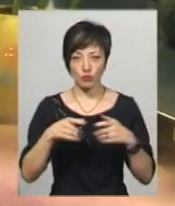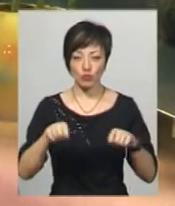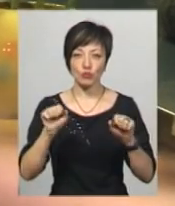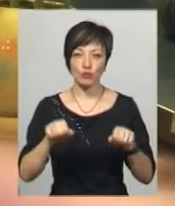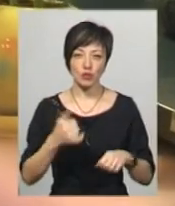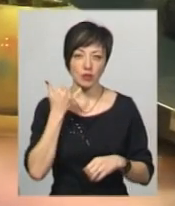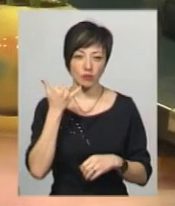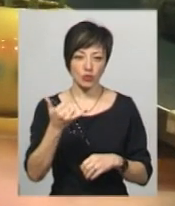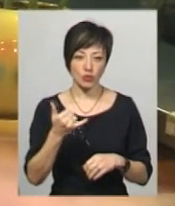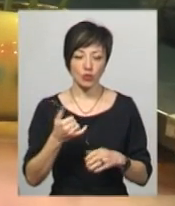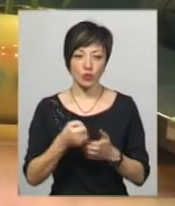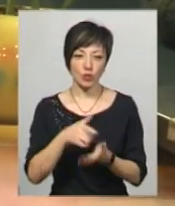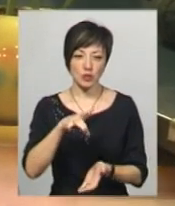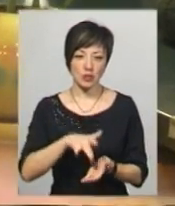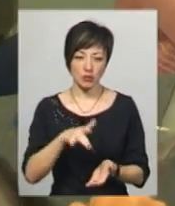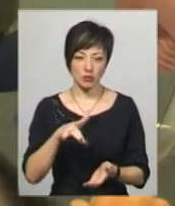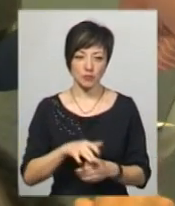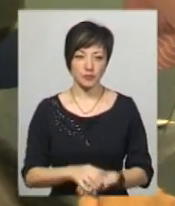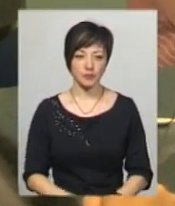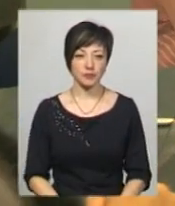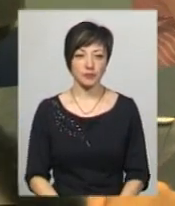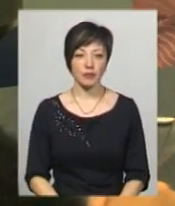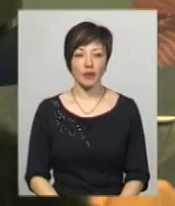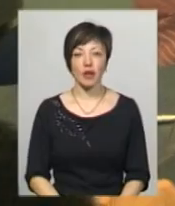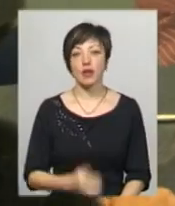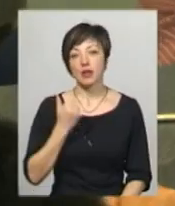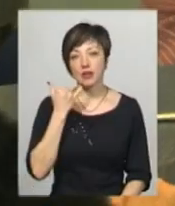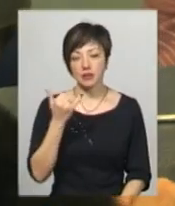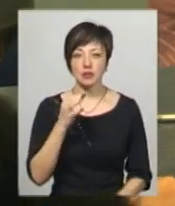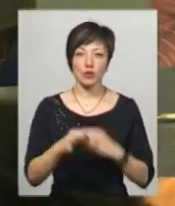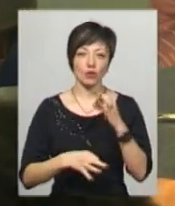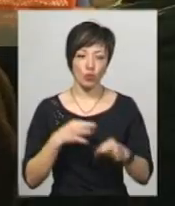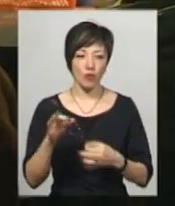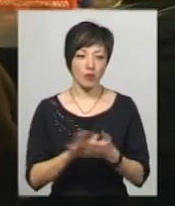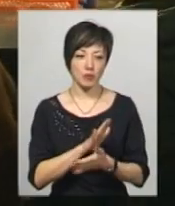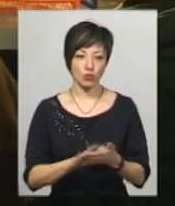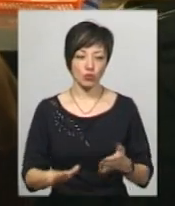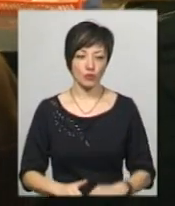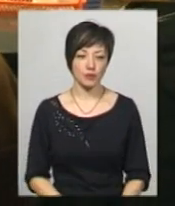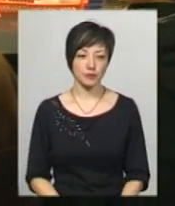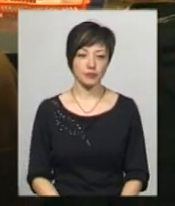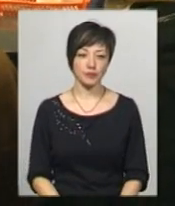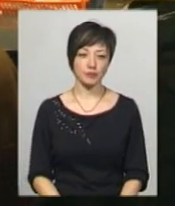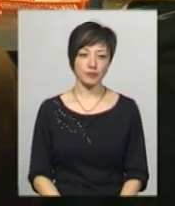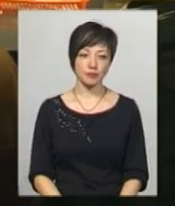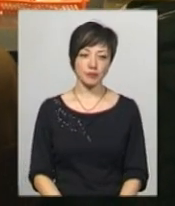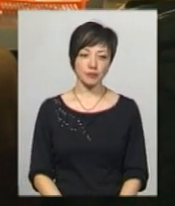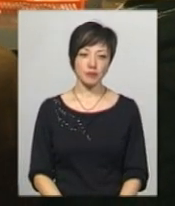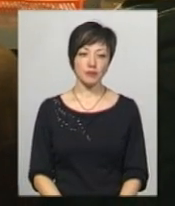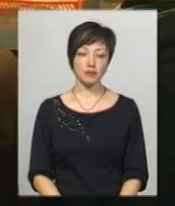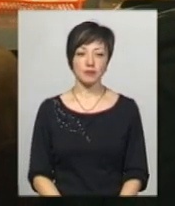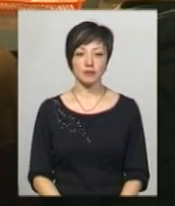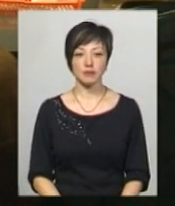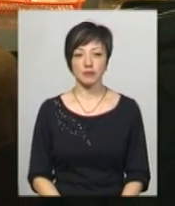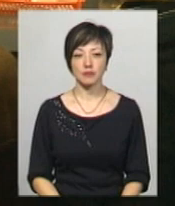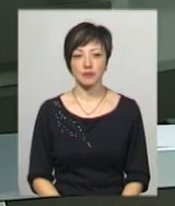можна, зателефонувавши до кол-центру. Сергій Бойченко каже, лінія цілодобова та безкоштовна. Тетяна Ворожцова, Іван Мовчан, новини Поділля,